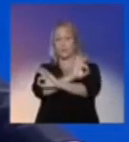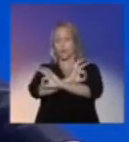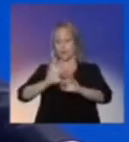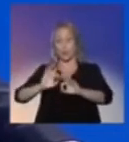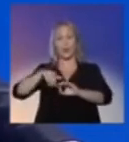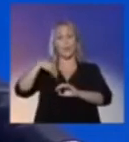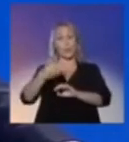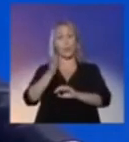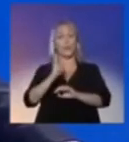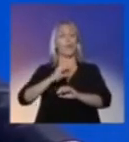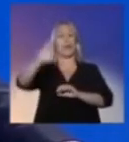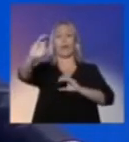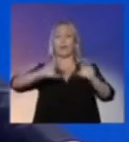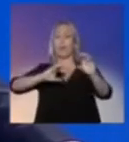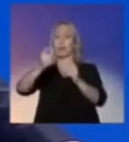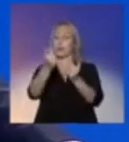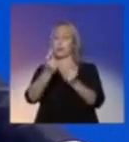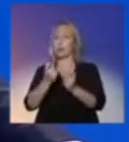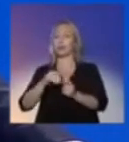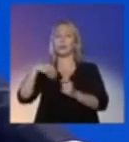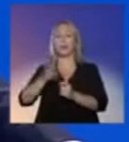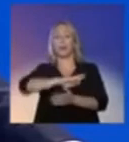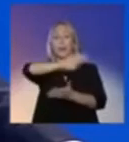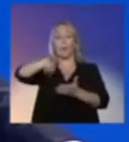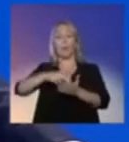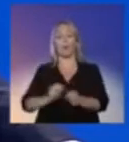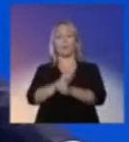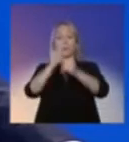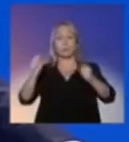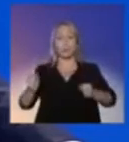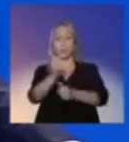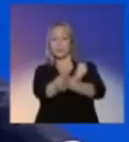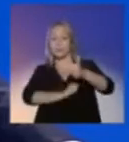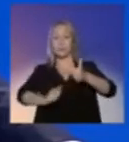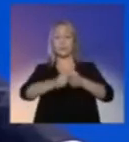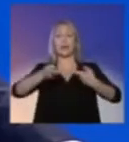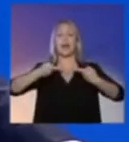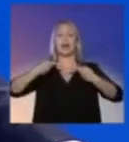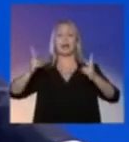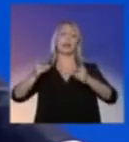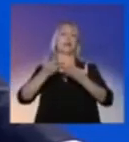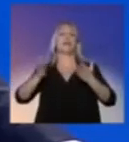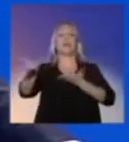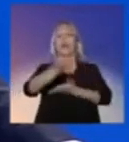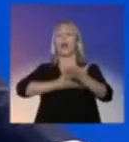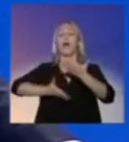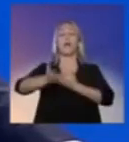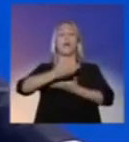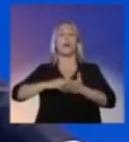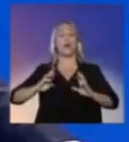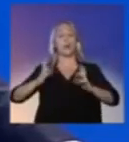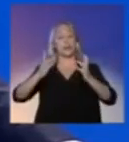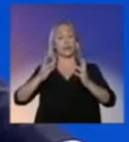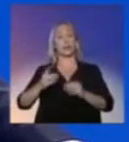επενδυτές, πρέπει να παίξει πρωταγωνιστικό ρόλο σε μια απελευθερωμένη αγορά ενέργειας. Ο στόχος της κυβέρνησης είναι